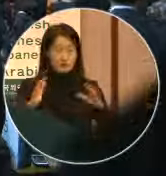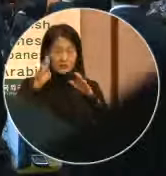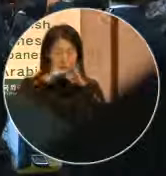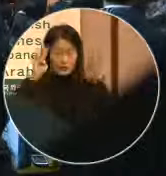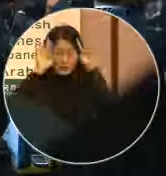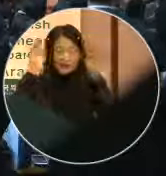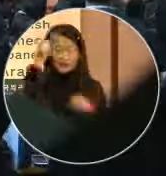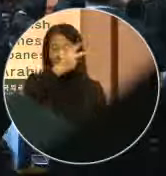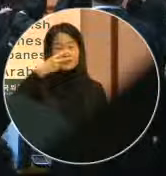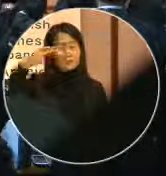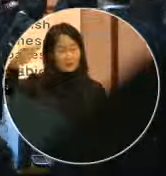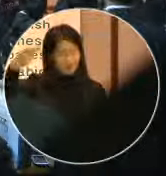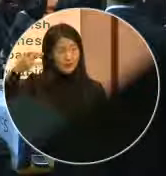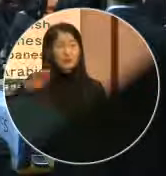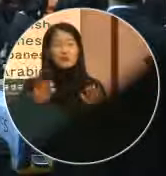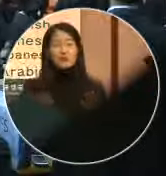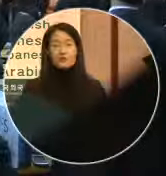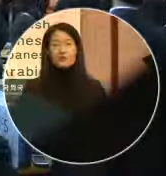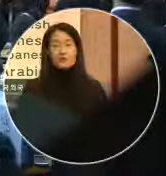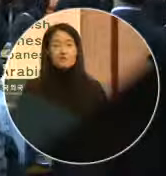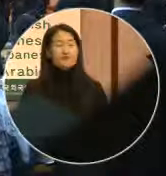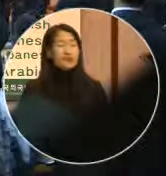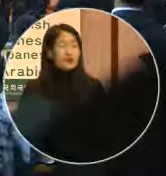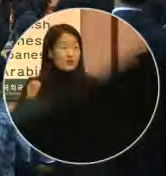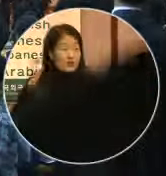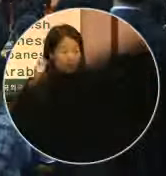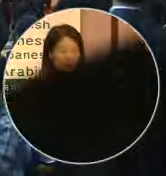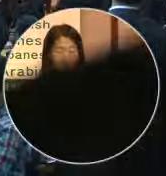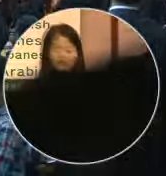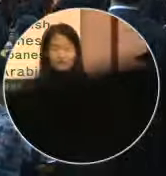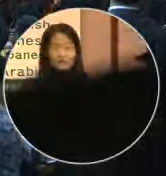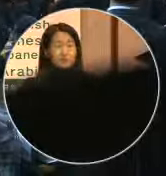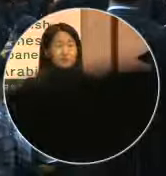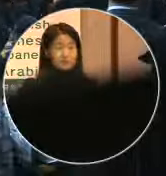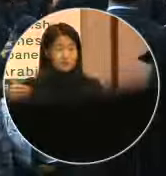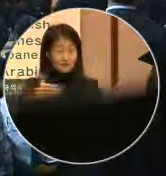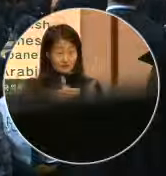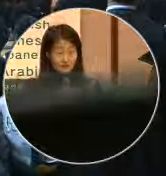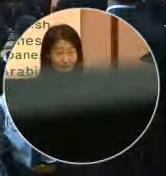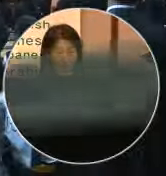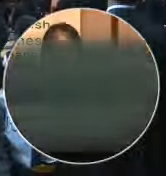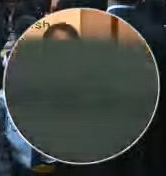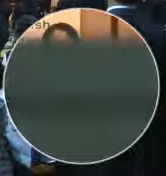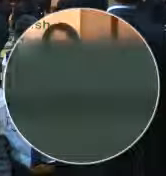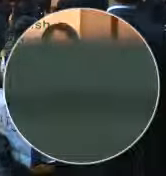2012학년도 전기 학위 수료식을 마치겠습니다.